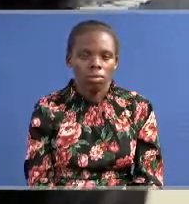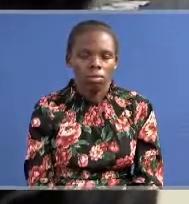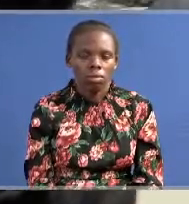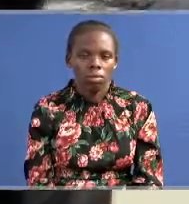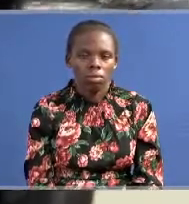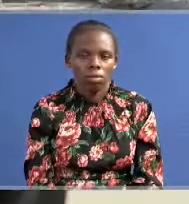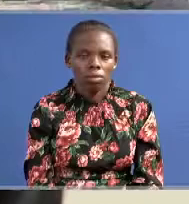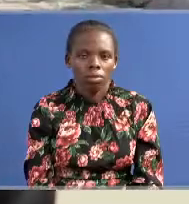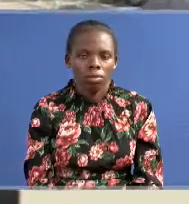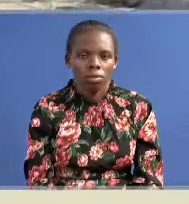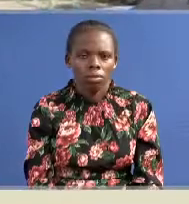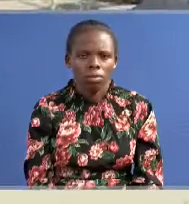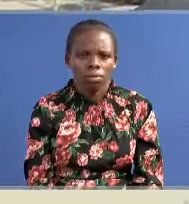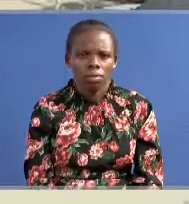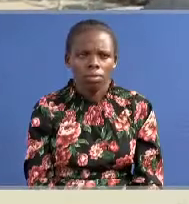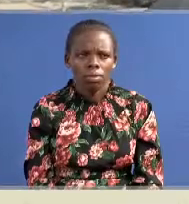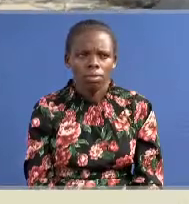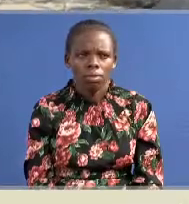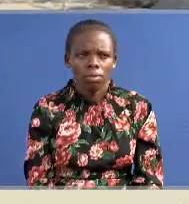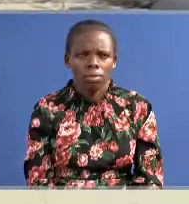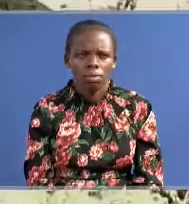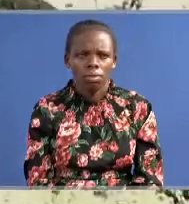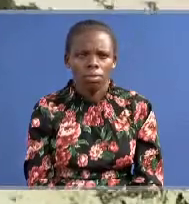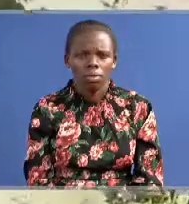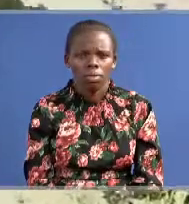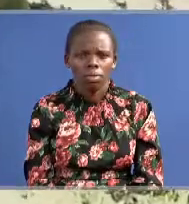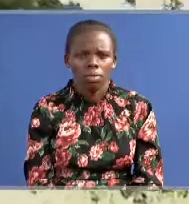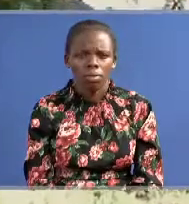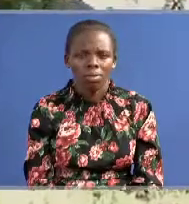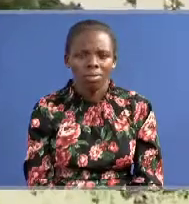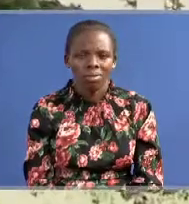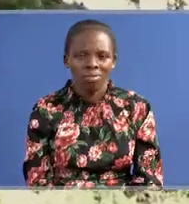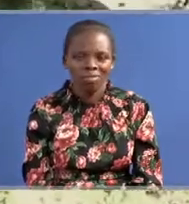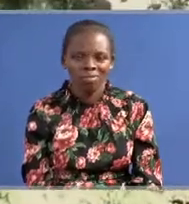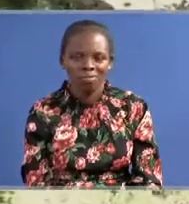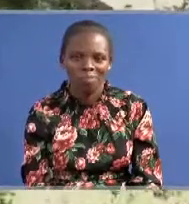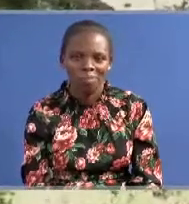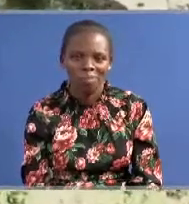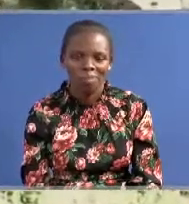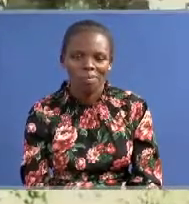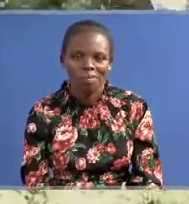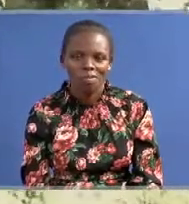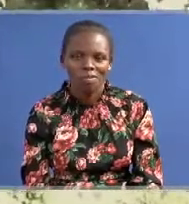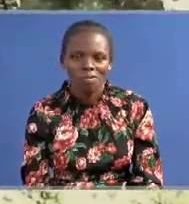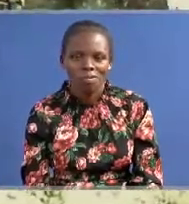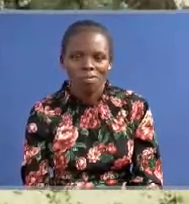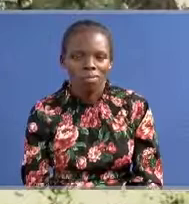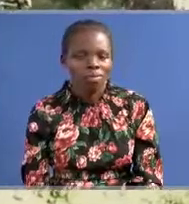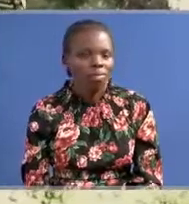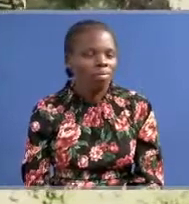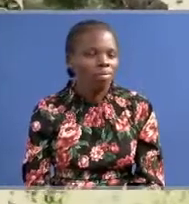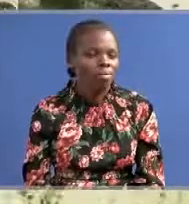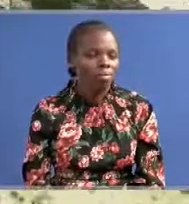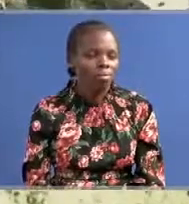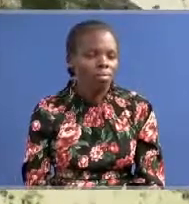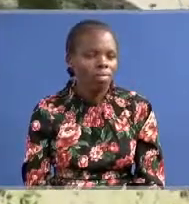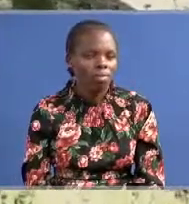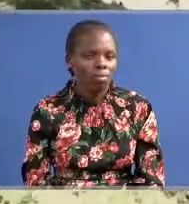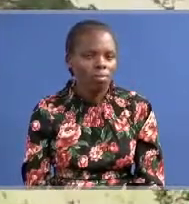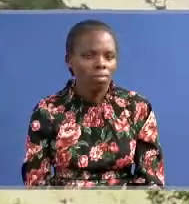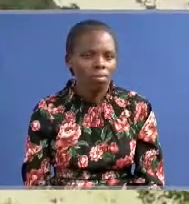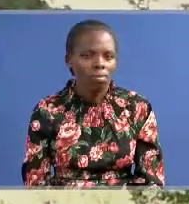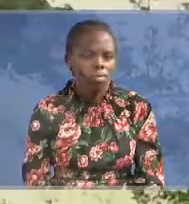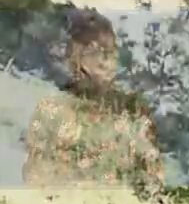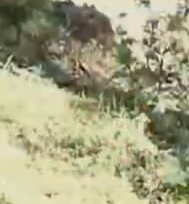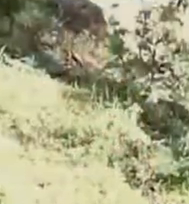atapelekwa mbali na hataonekana ama afunikwe na changalawe. Wanafunzi hao walitoa habari kwa wenyeji ambao baadaye walifikisha ripoti kwa chifu